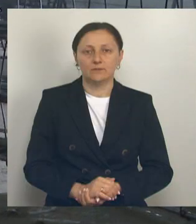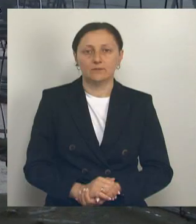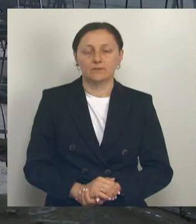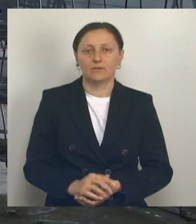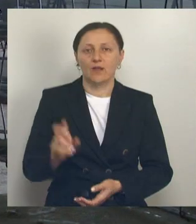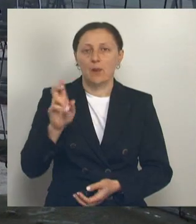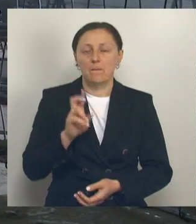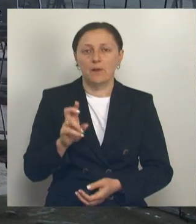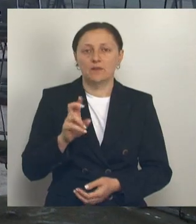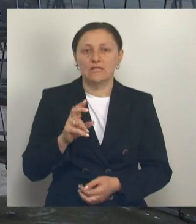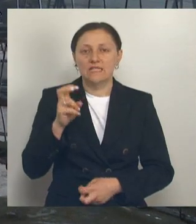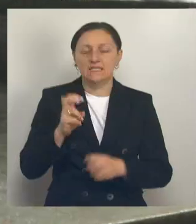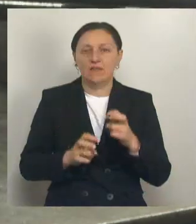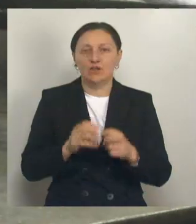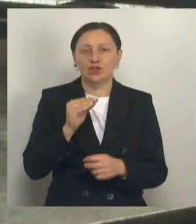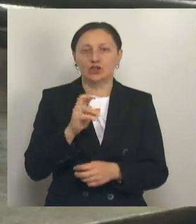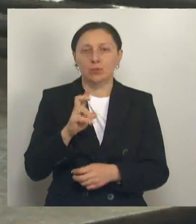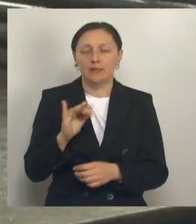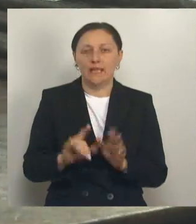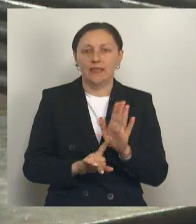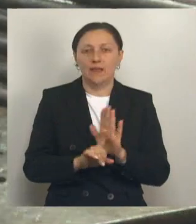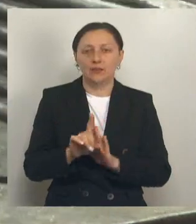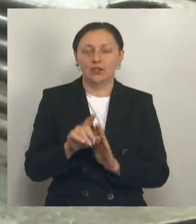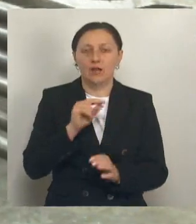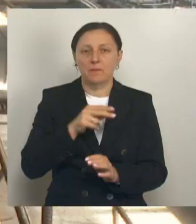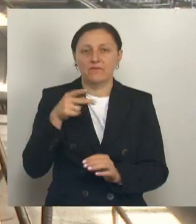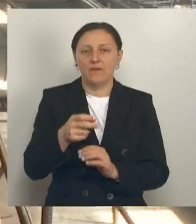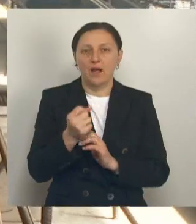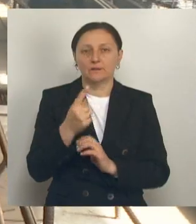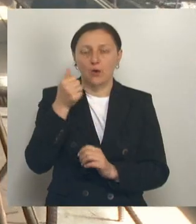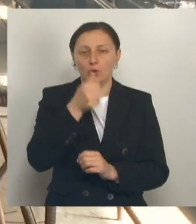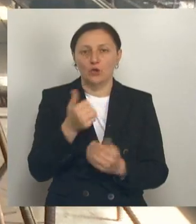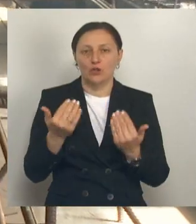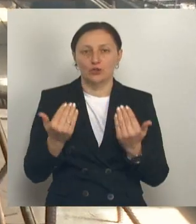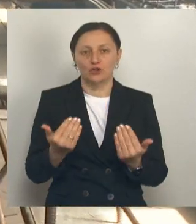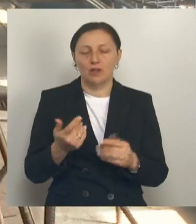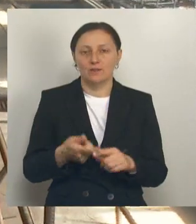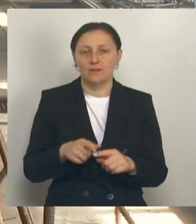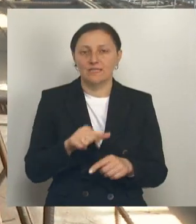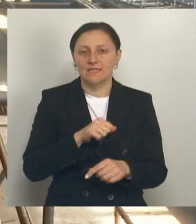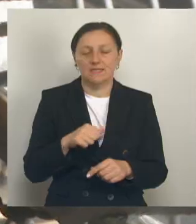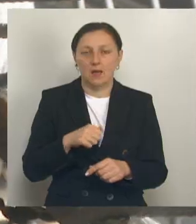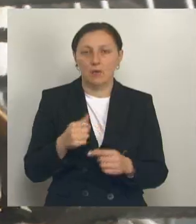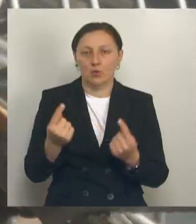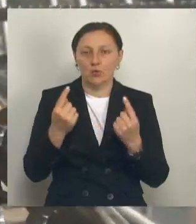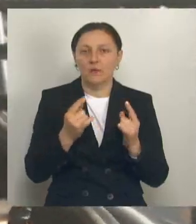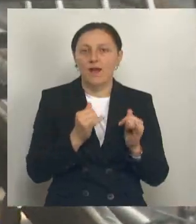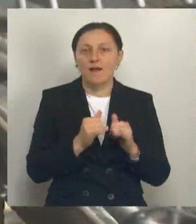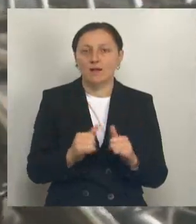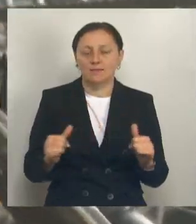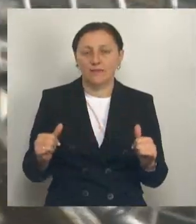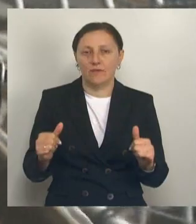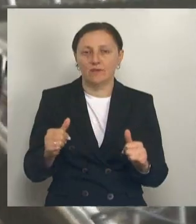Белгородский завод ЖБИ и труп начал работу в 2011 году на сегодня это одно из стабильно развивающихся предприятий региона